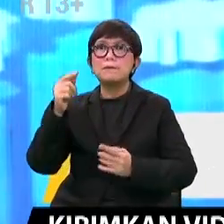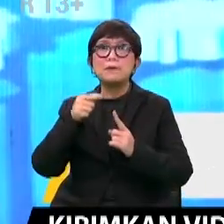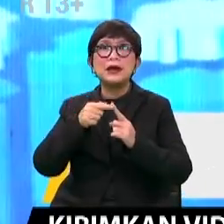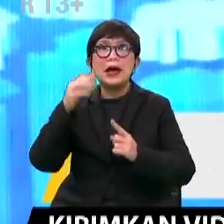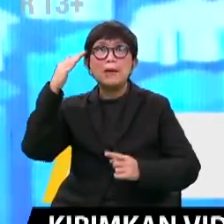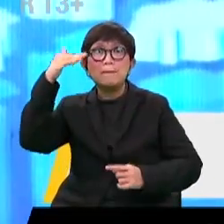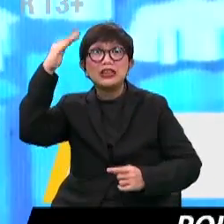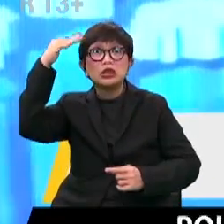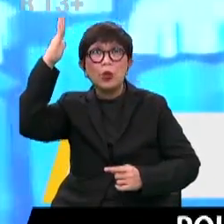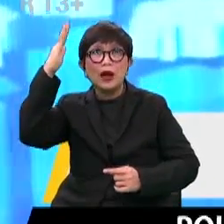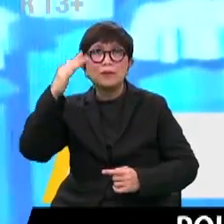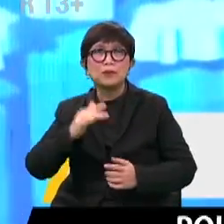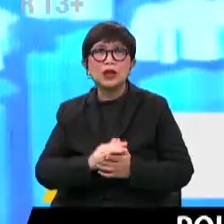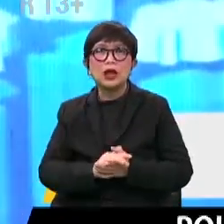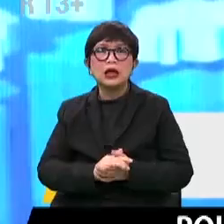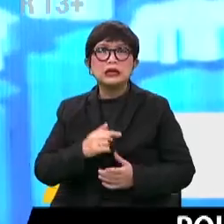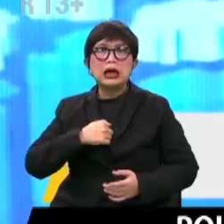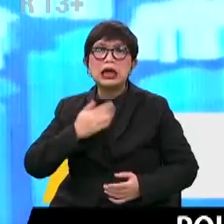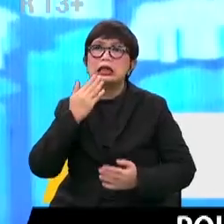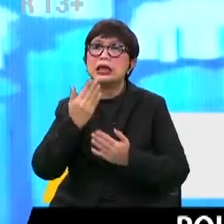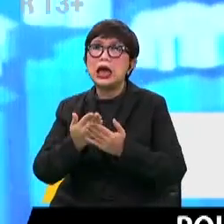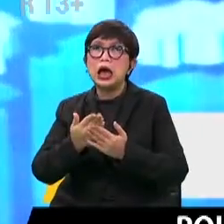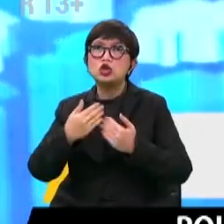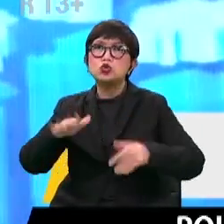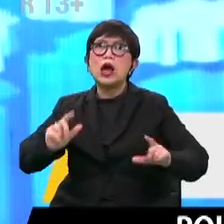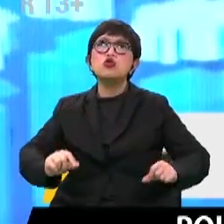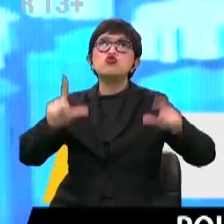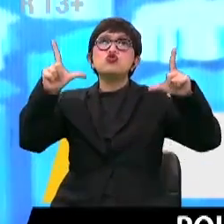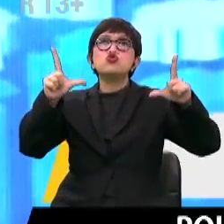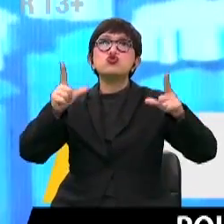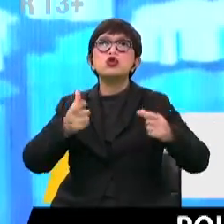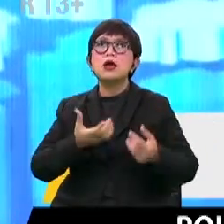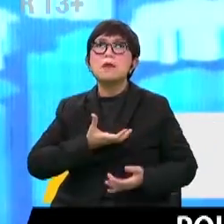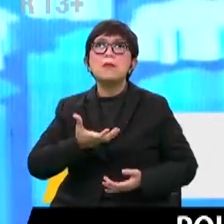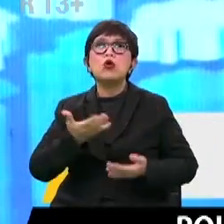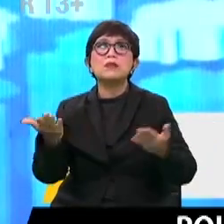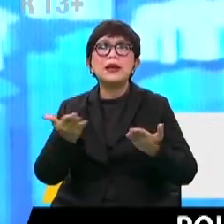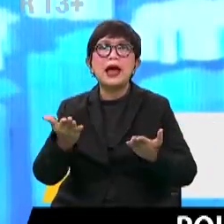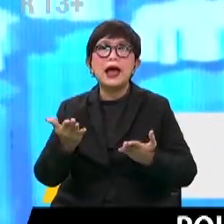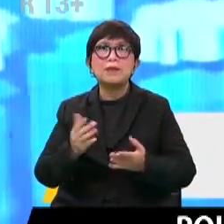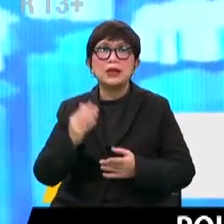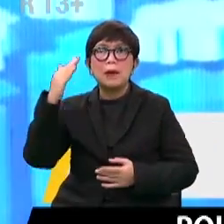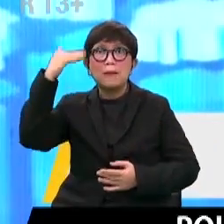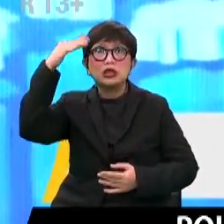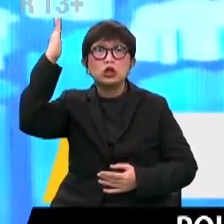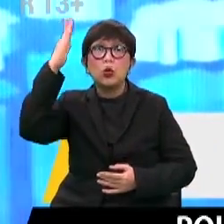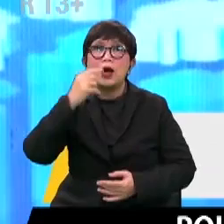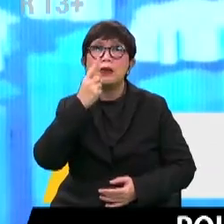saya tanya nanti kalau sudah selesai Mau ke mana bisa jawab Begini saya mau bisnis Pak